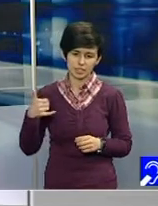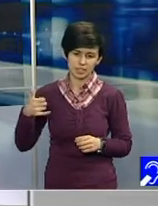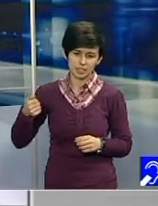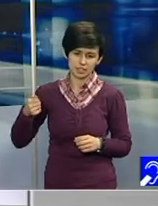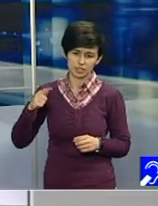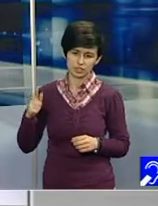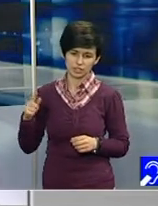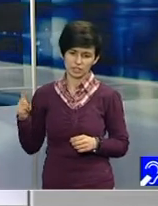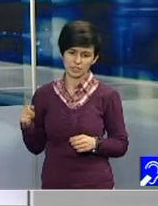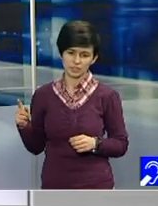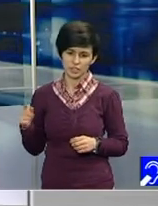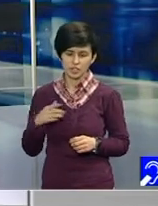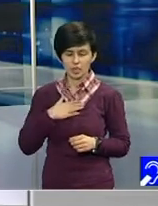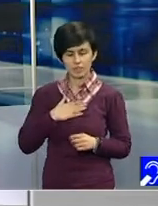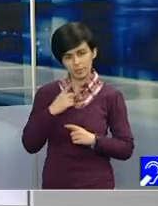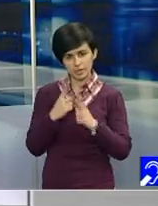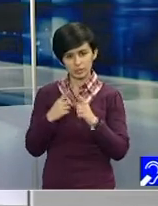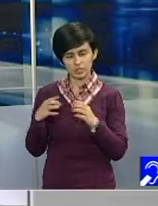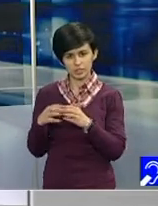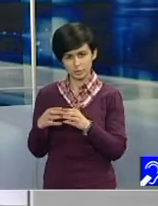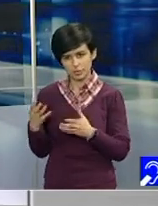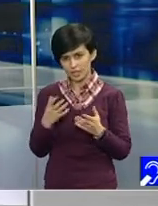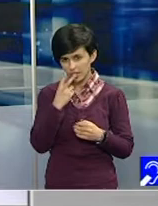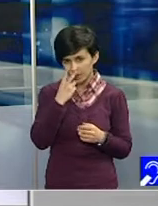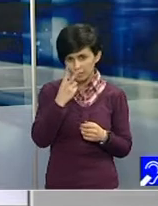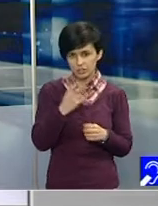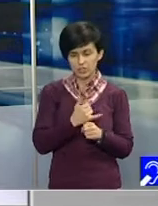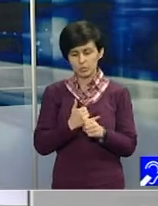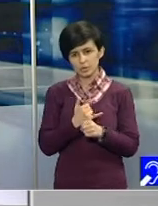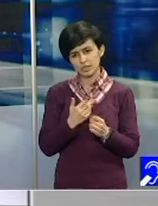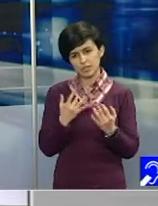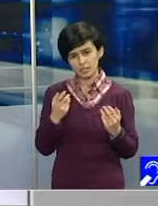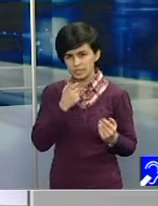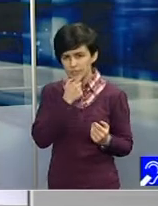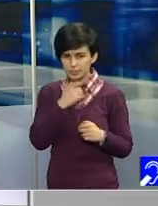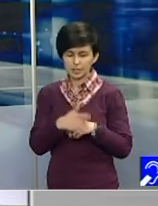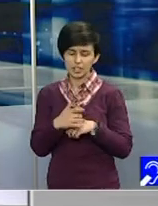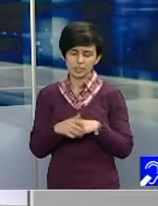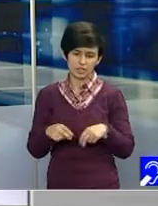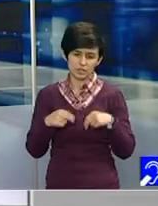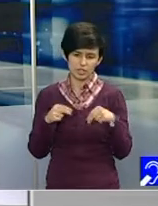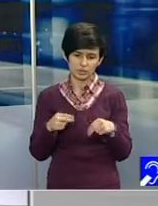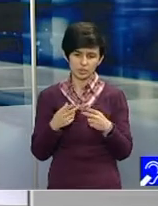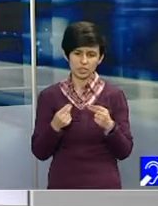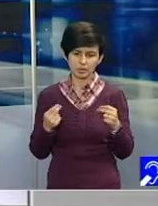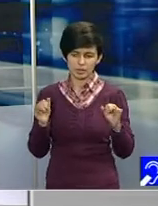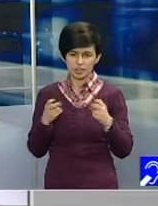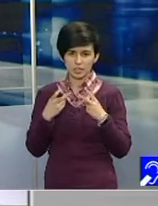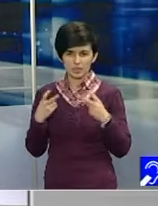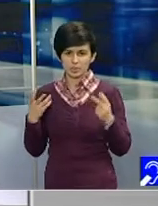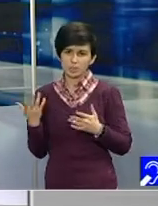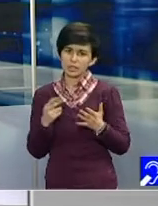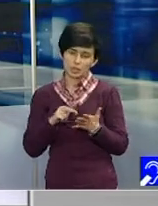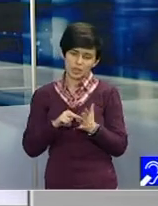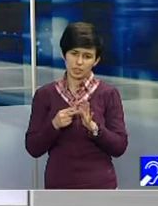câteva trupe pe care noi le-am remarcat de câțiva ani și pe care încercăm să le aducem la cât mai multe dintre evenimentele pe care le organizăm,